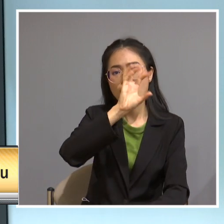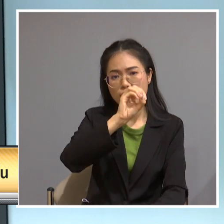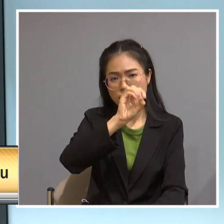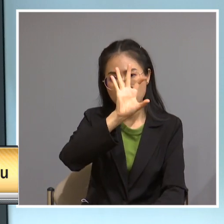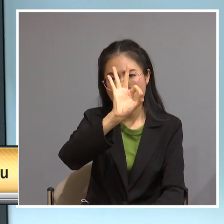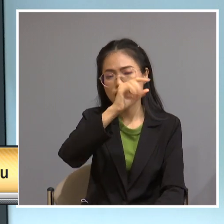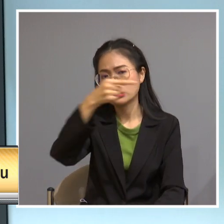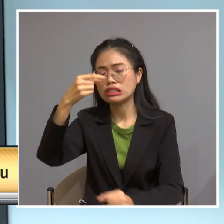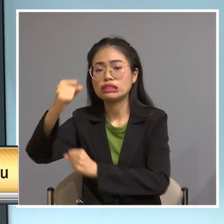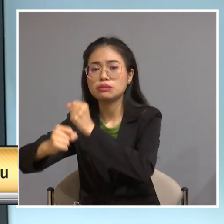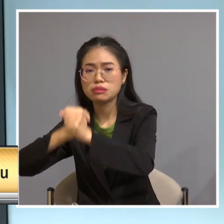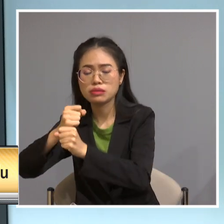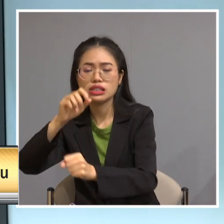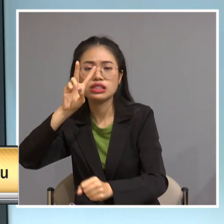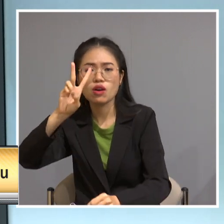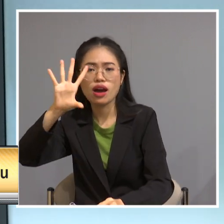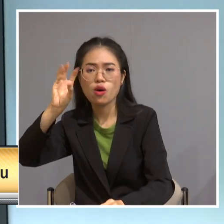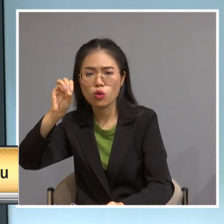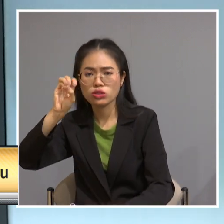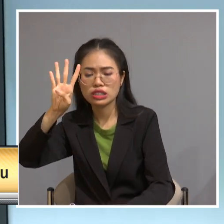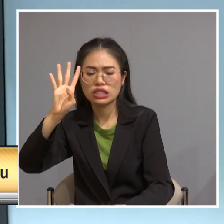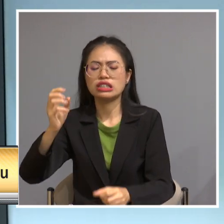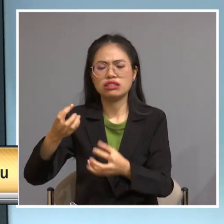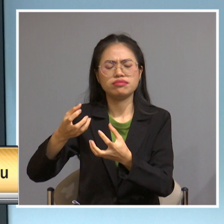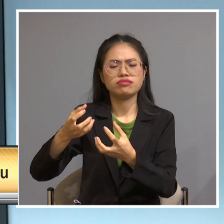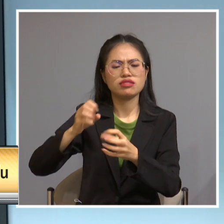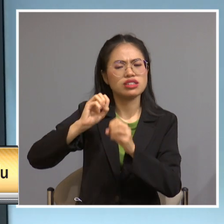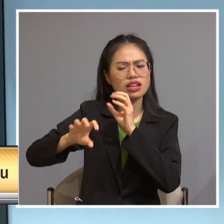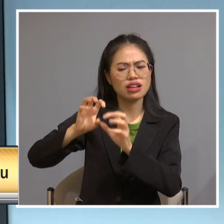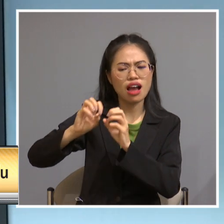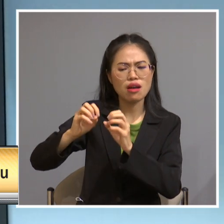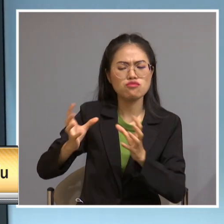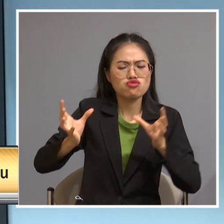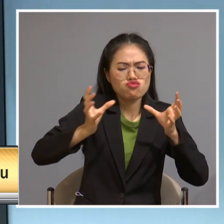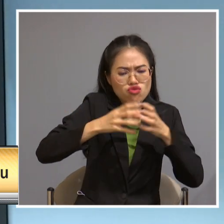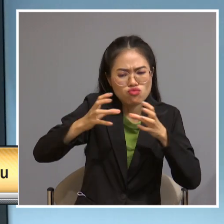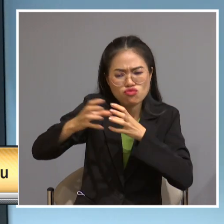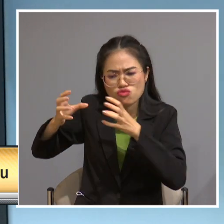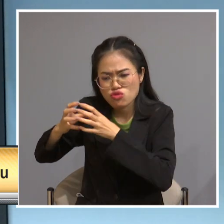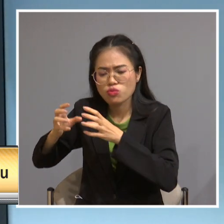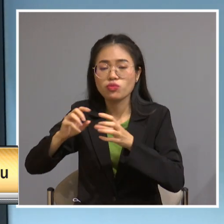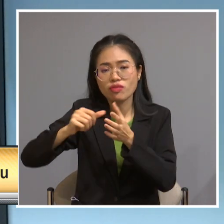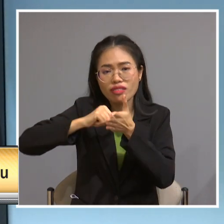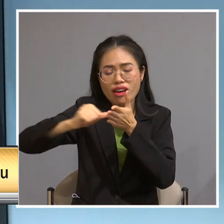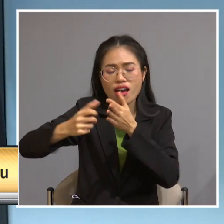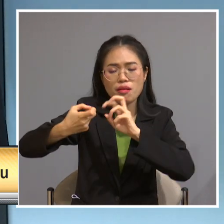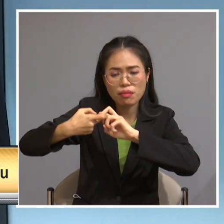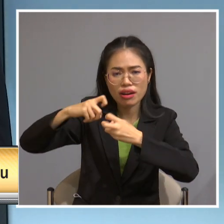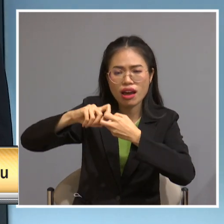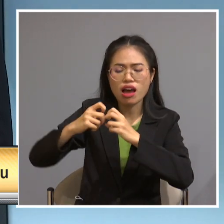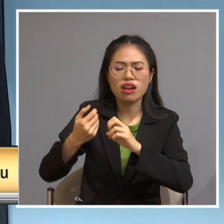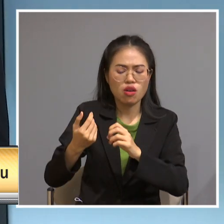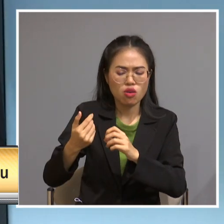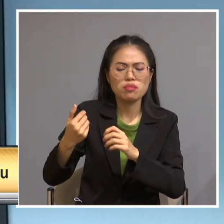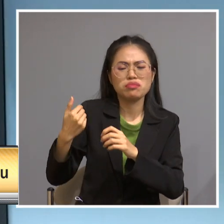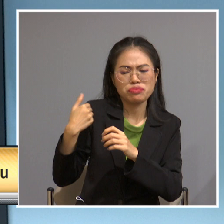has been involved with the clasterเพื่อแ้ปัญหาที่ท่านได้กูนาเรีนถาม รวมทั้งเรื่องของงประ